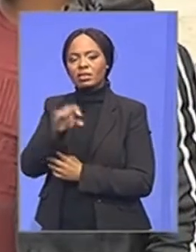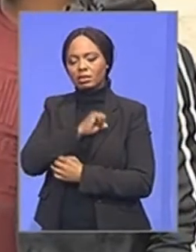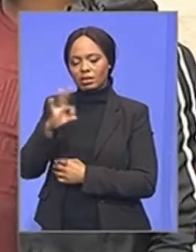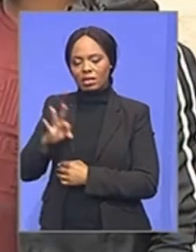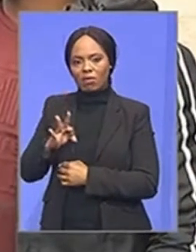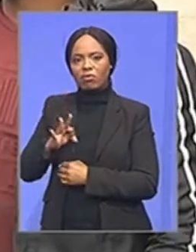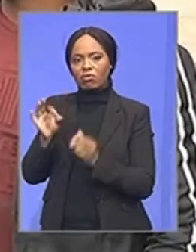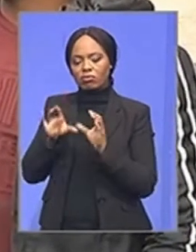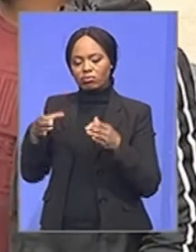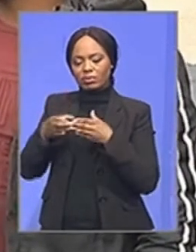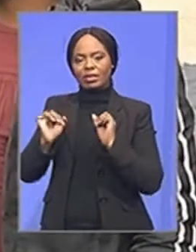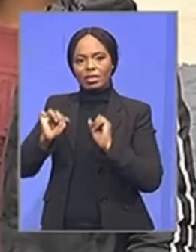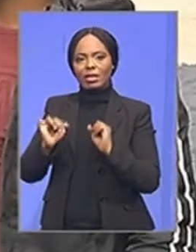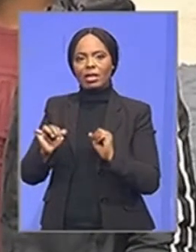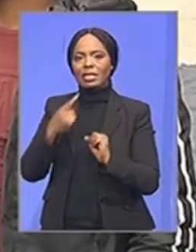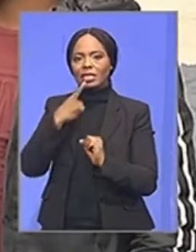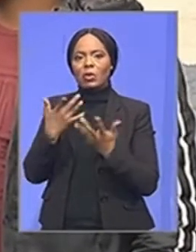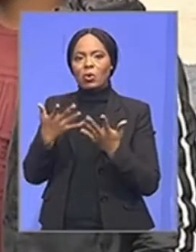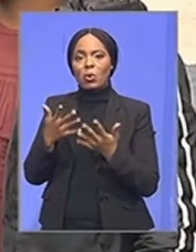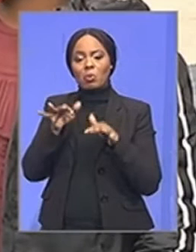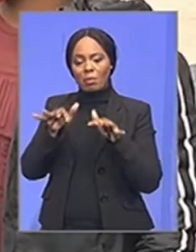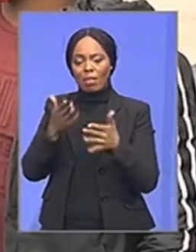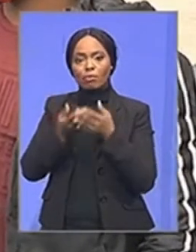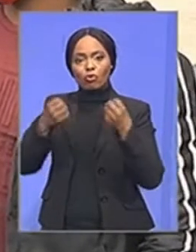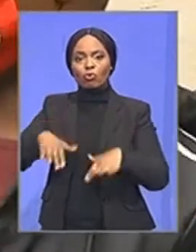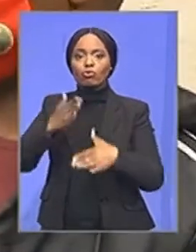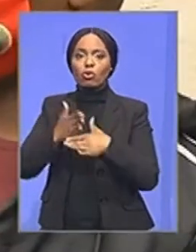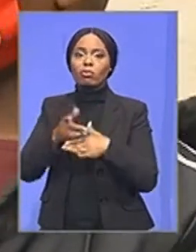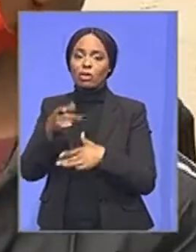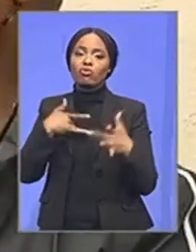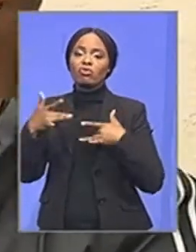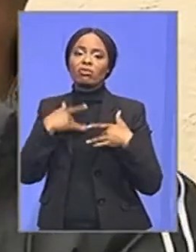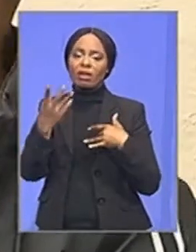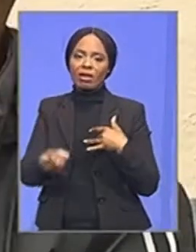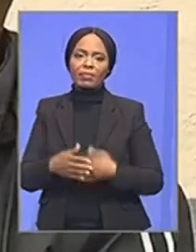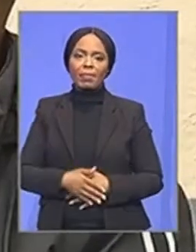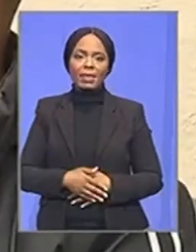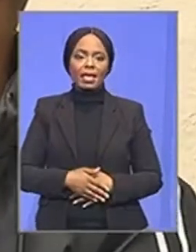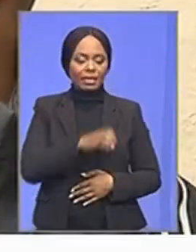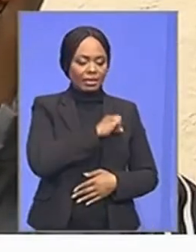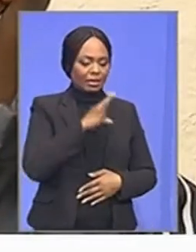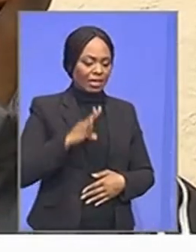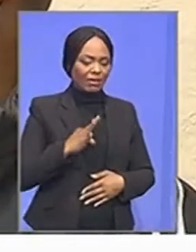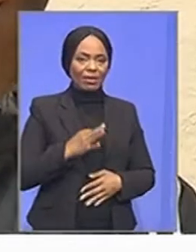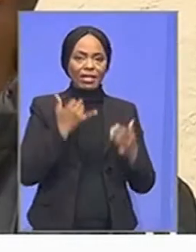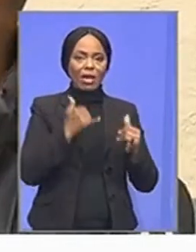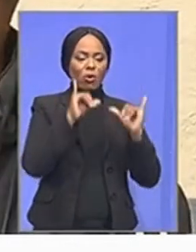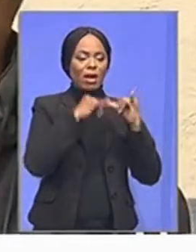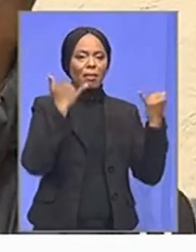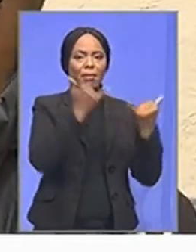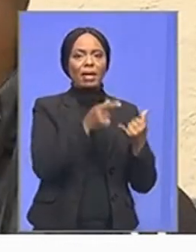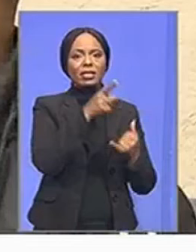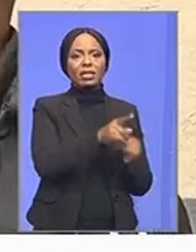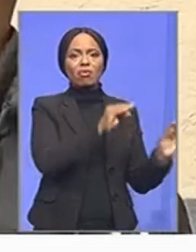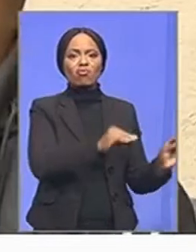tshwenyegile ka seemo seo badiri ba tlileng go iphitlhela ba le mo go sona. Basebetsi or company e move basebetsi from Northwest